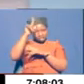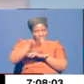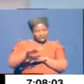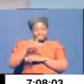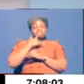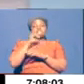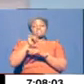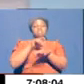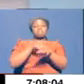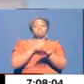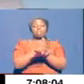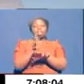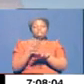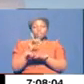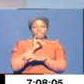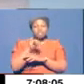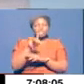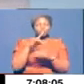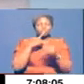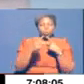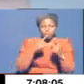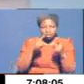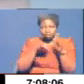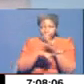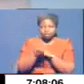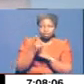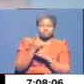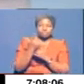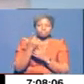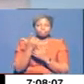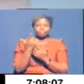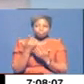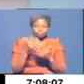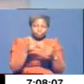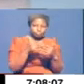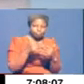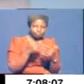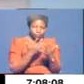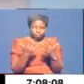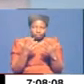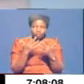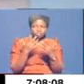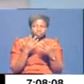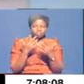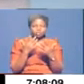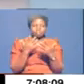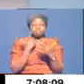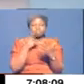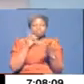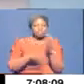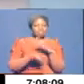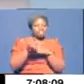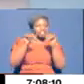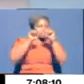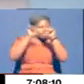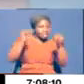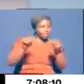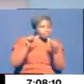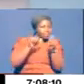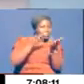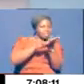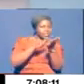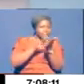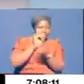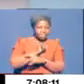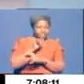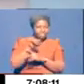la kitaifa la makanisa nchini kuhusu vijana, Mucheru alidai kwamba mfumo huo unaopendekezwa umewekewa misingi katika dhana